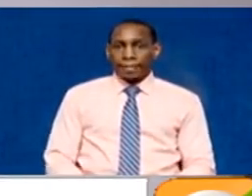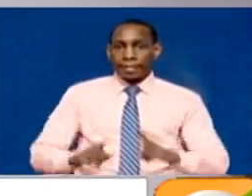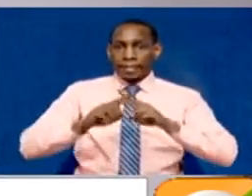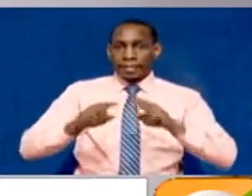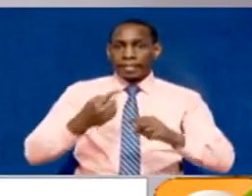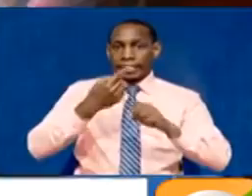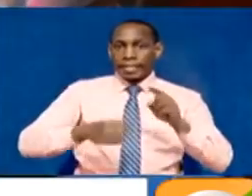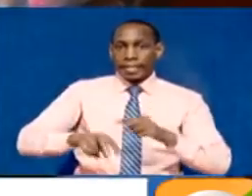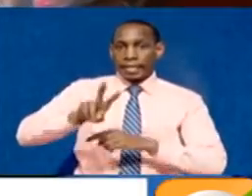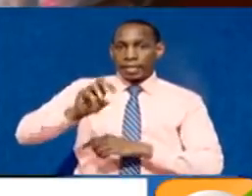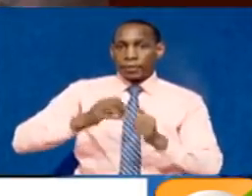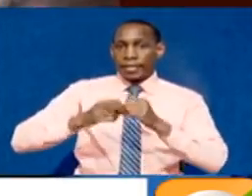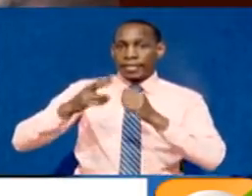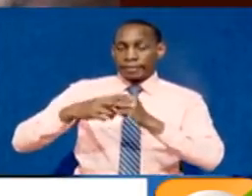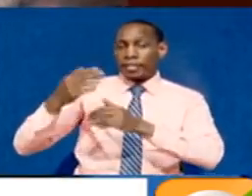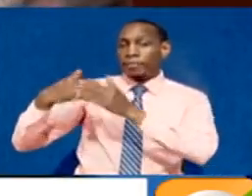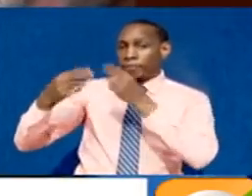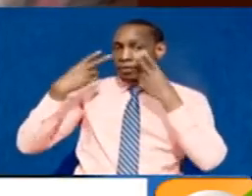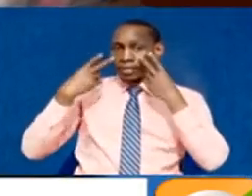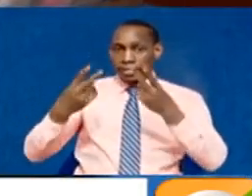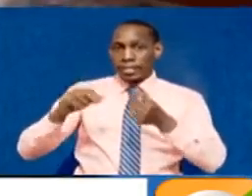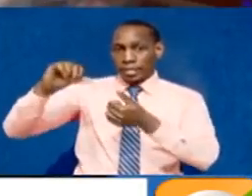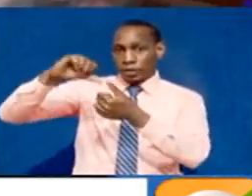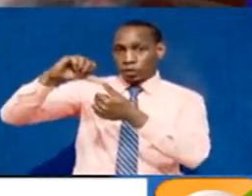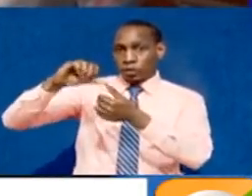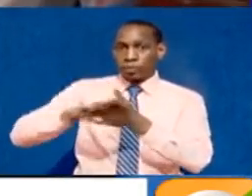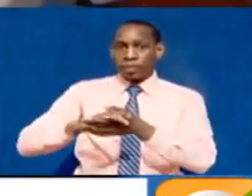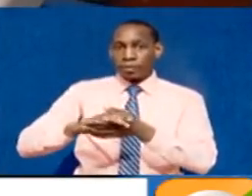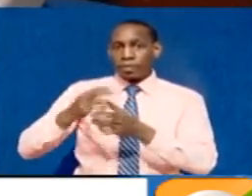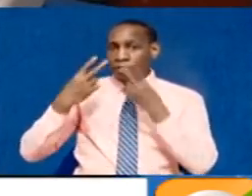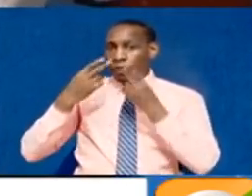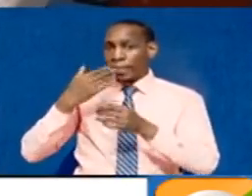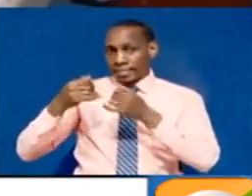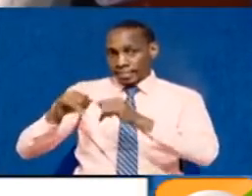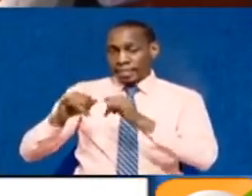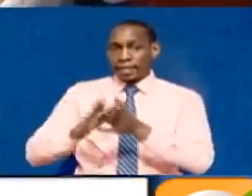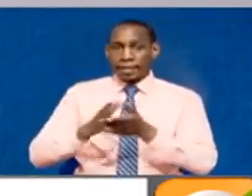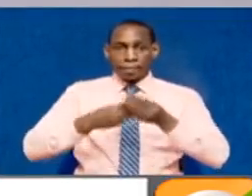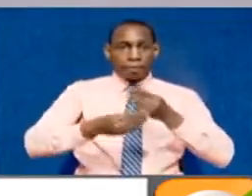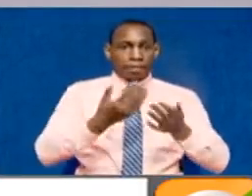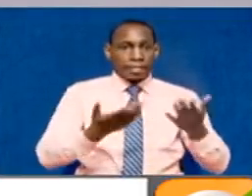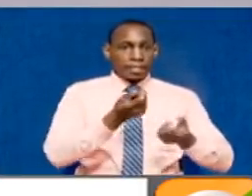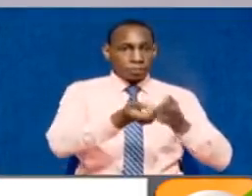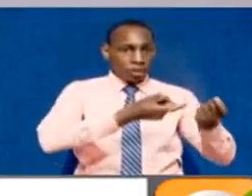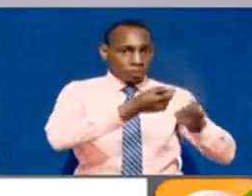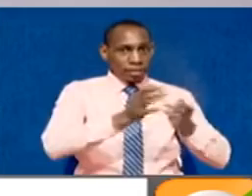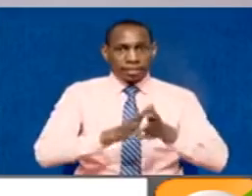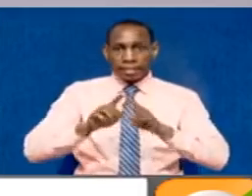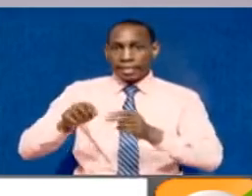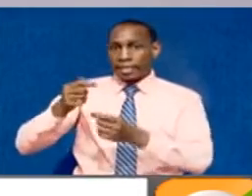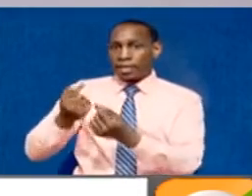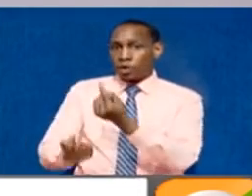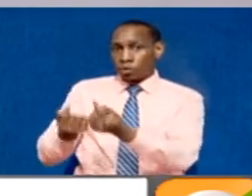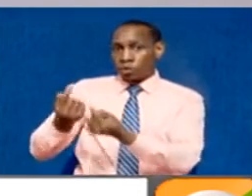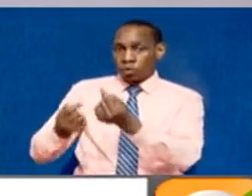Nilianzia 2017. Hapo ndio niliangalia YouTube, nikasema wacha nijaribu. Nikaanza kunua vitu polepole, nikaanza kubake,